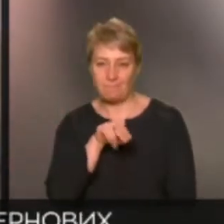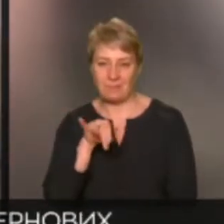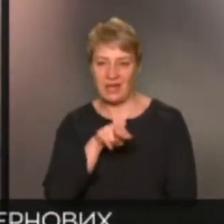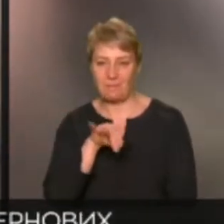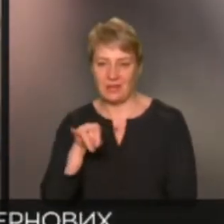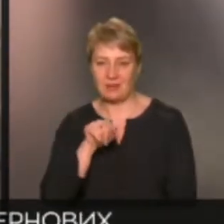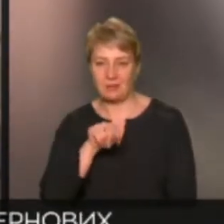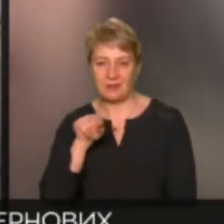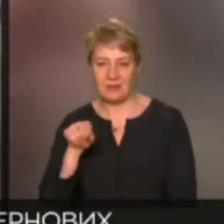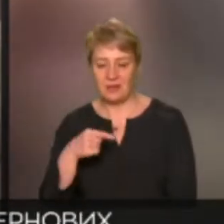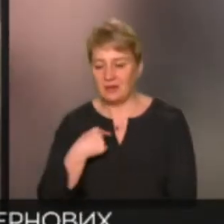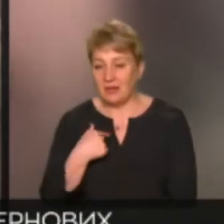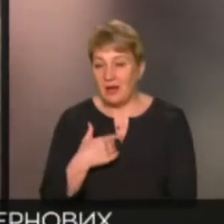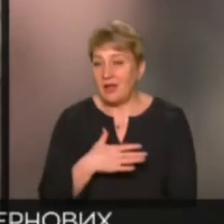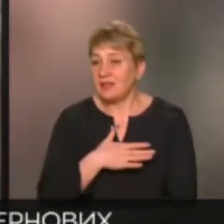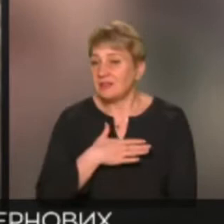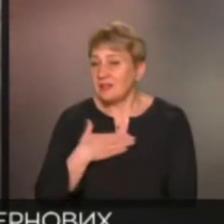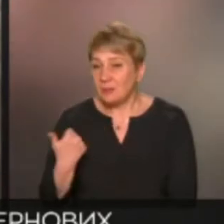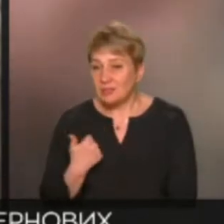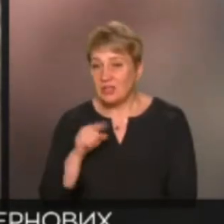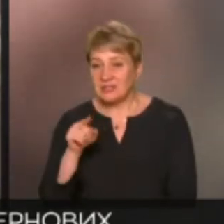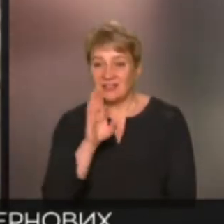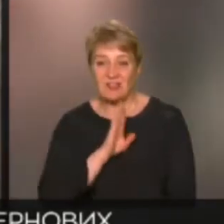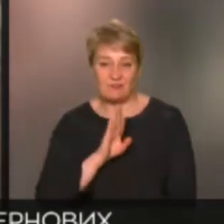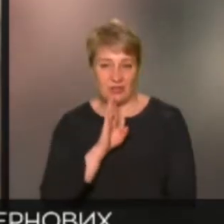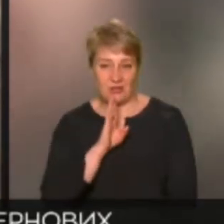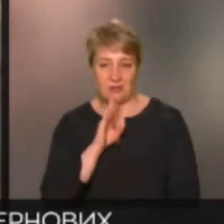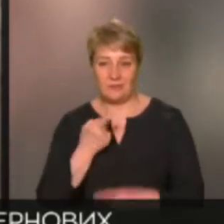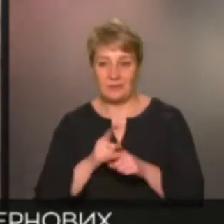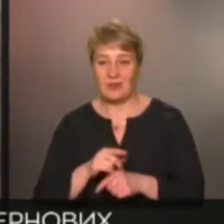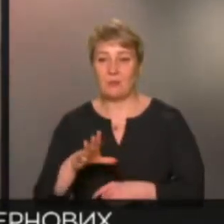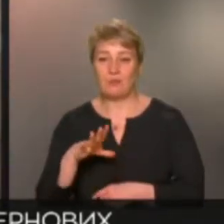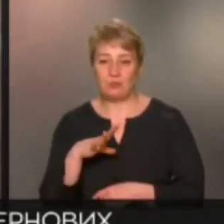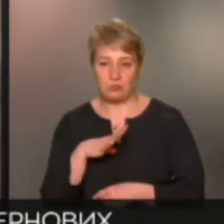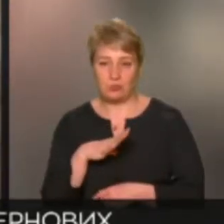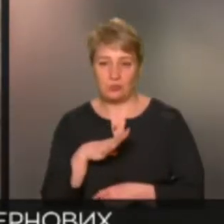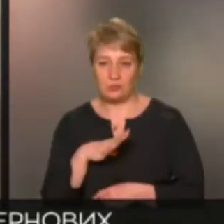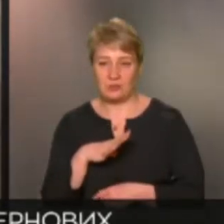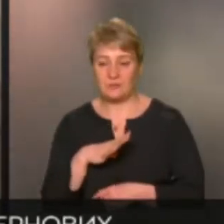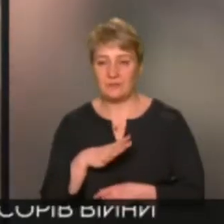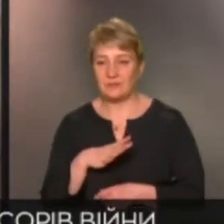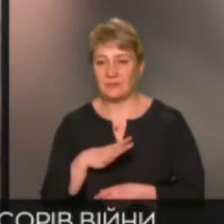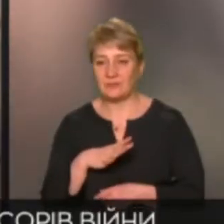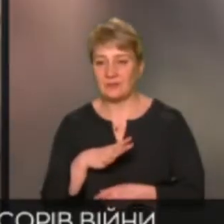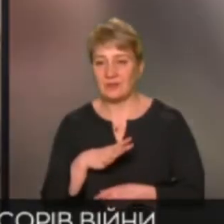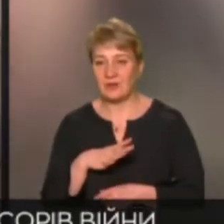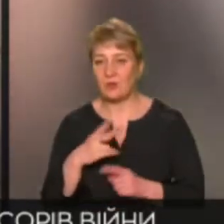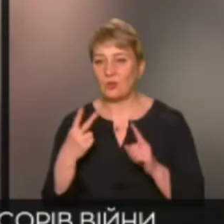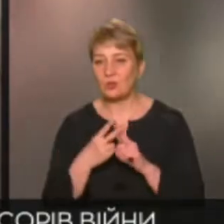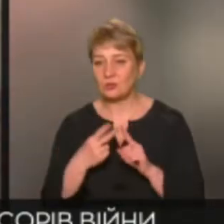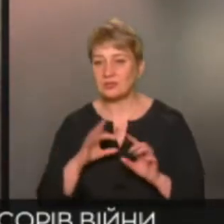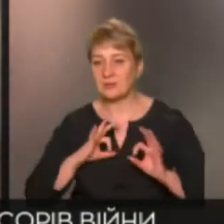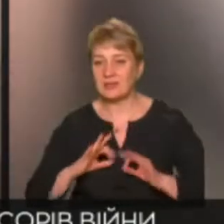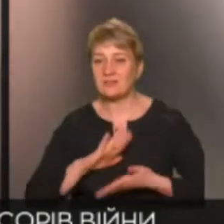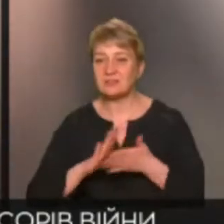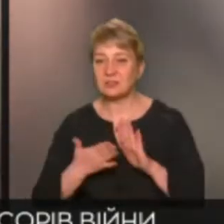я не бажаю тим з вас, у кого є дівчата, бути у другому, ніж прокурорське амплуа в ситуаціях,